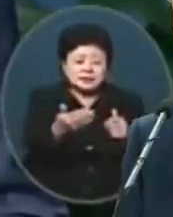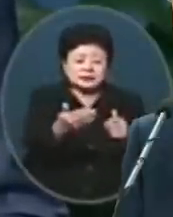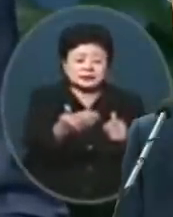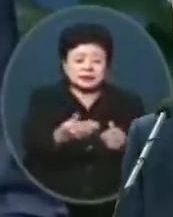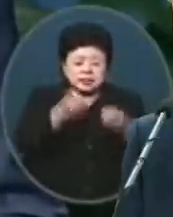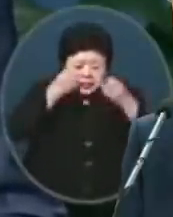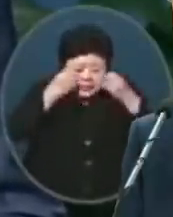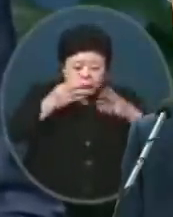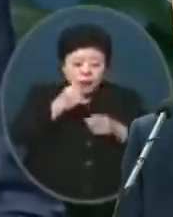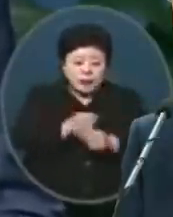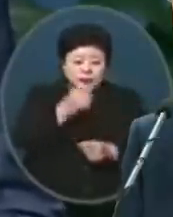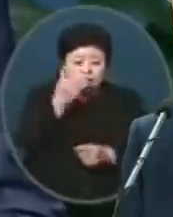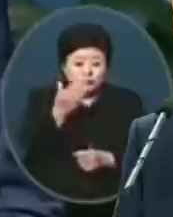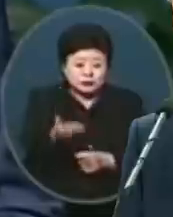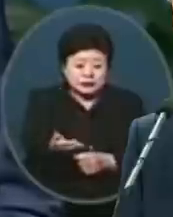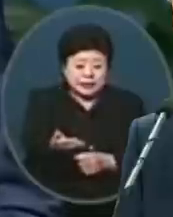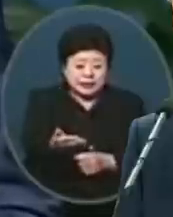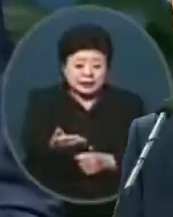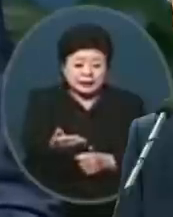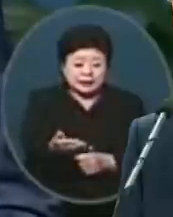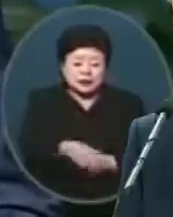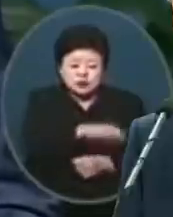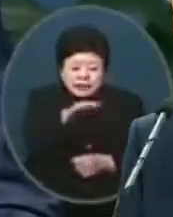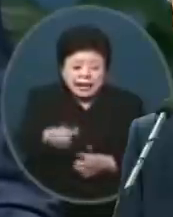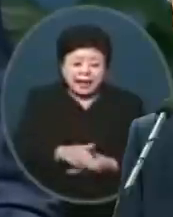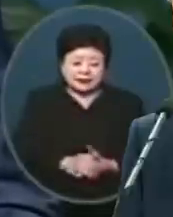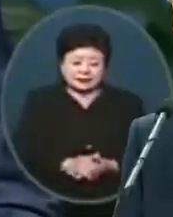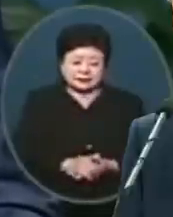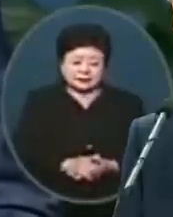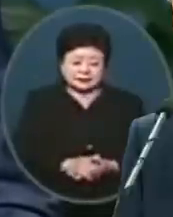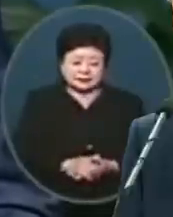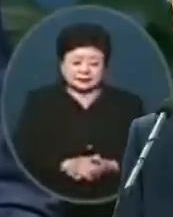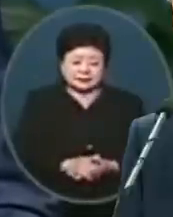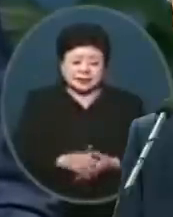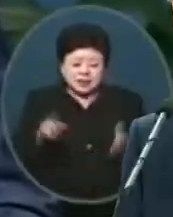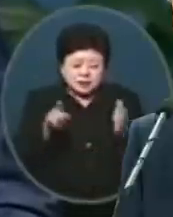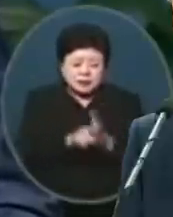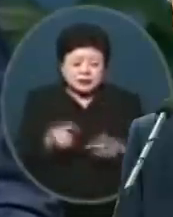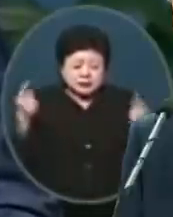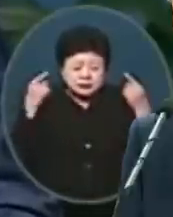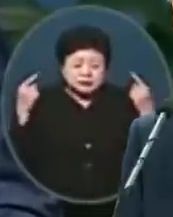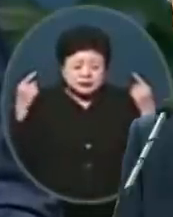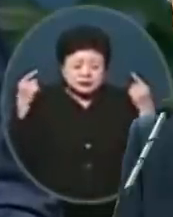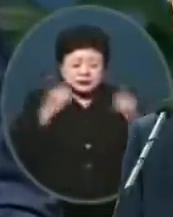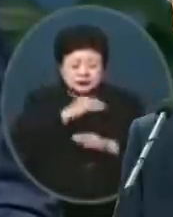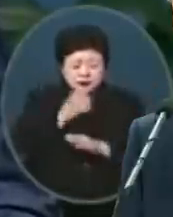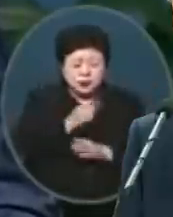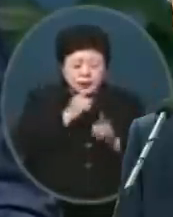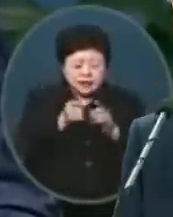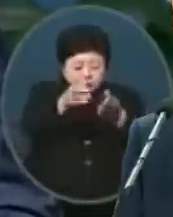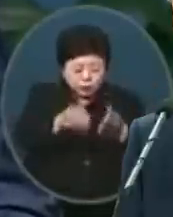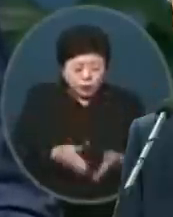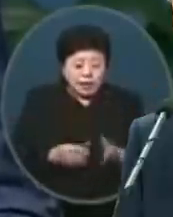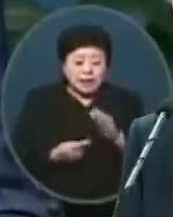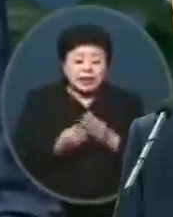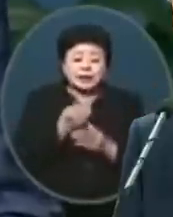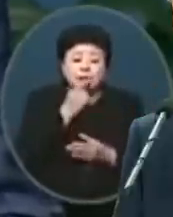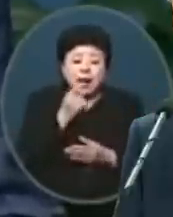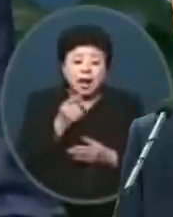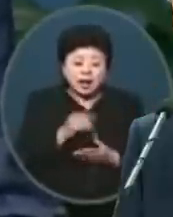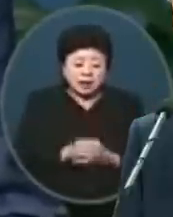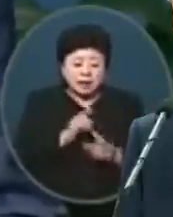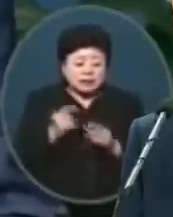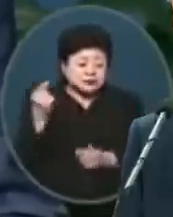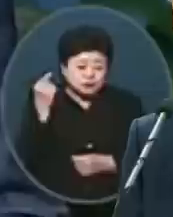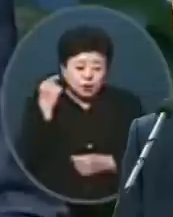새롭게 만들어버린 것입니다. 우리가 믿음은 들으면서 남의 들으면 그리스도의 말씀으로 말미암다고 말씀을